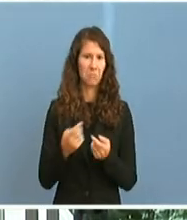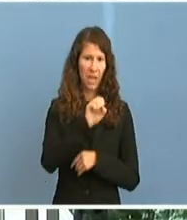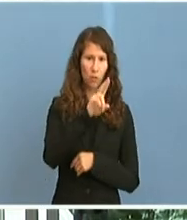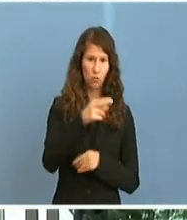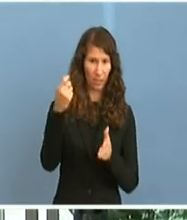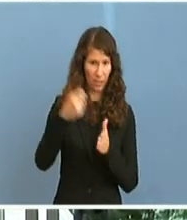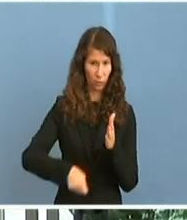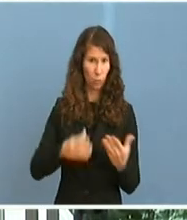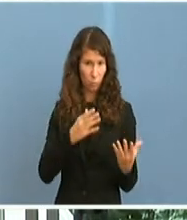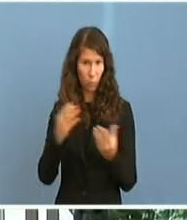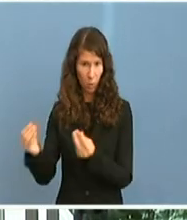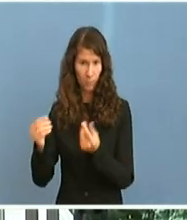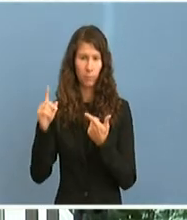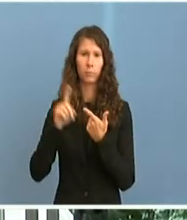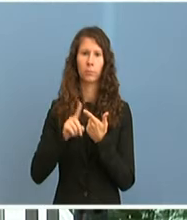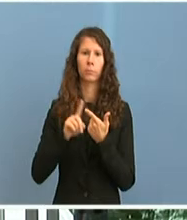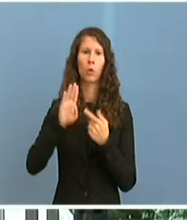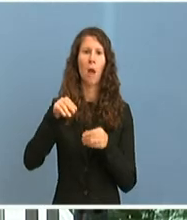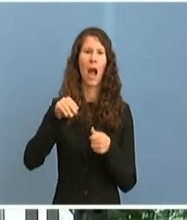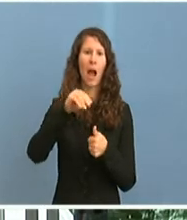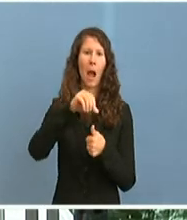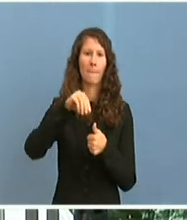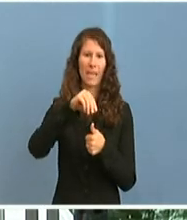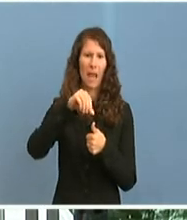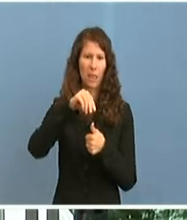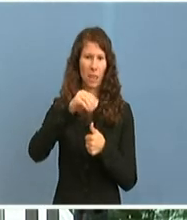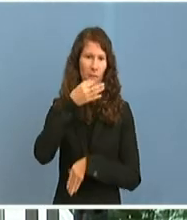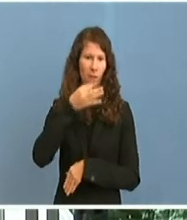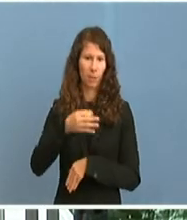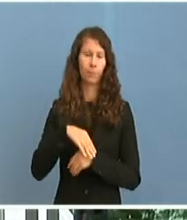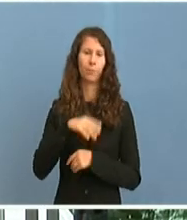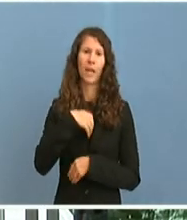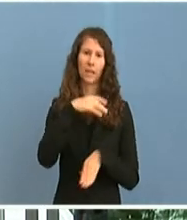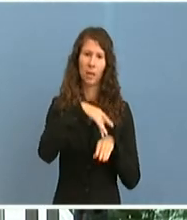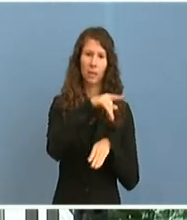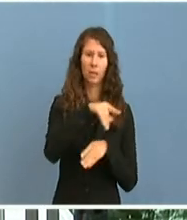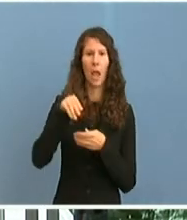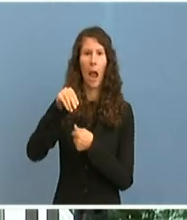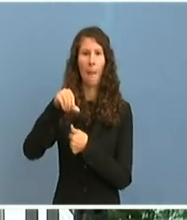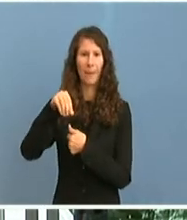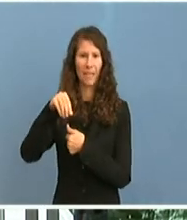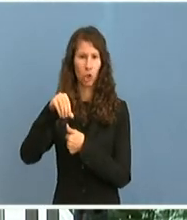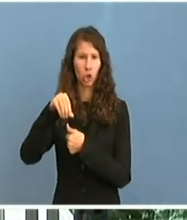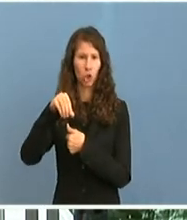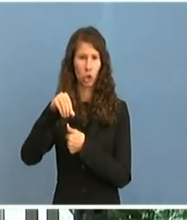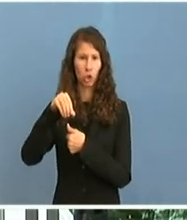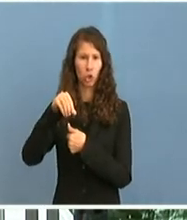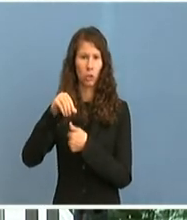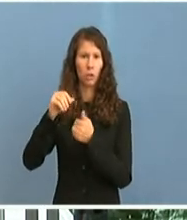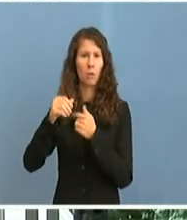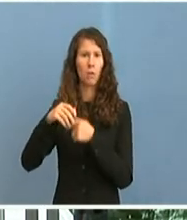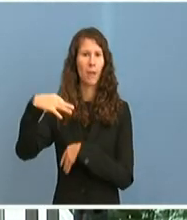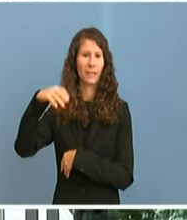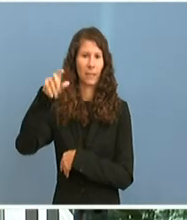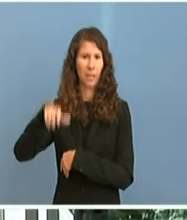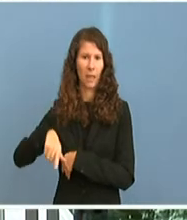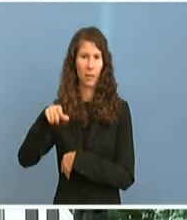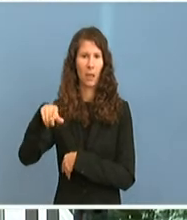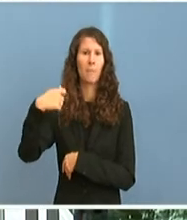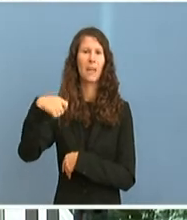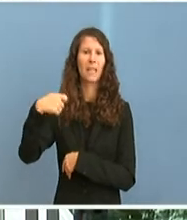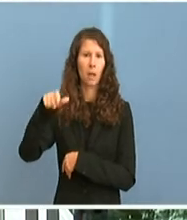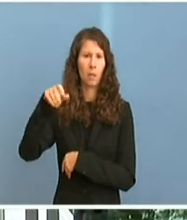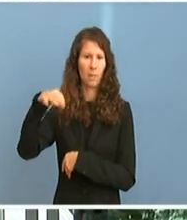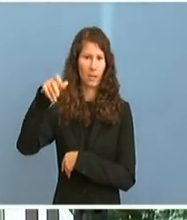Nachfrage hätte ich noch zu dem Thema Armenien gehabt. Die Kanzlerin hat ja mit dem armenischen Präsidenten, der